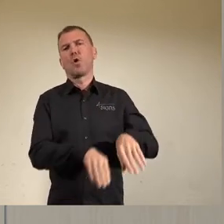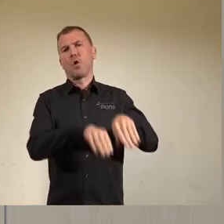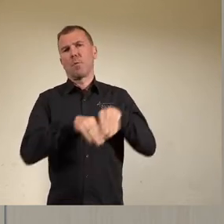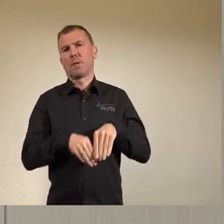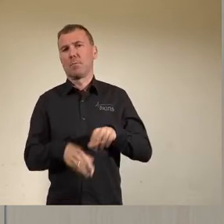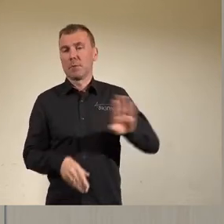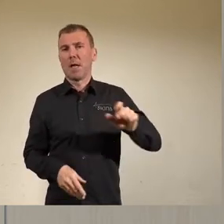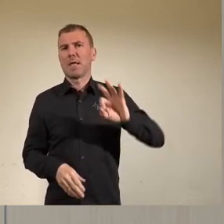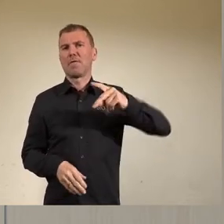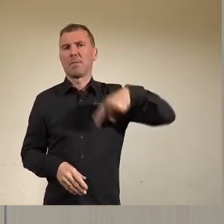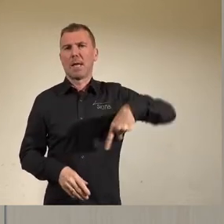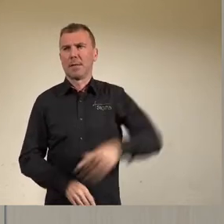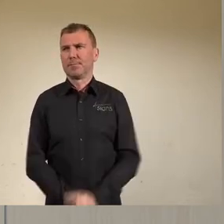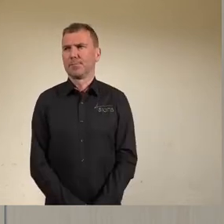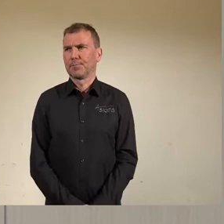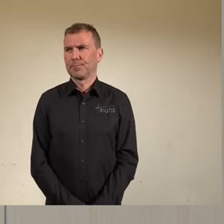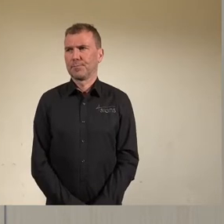übernehmen.